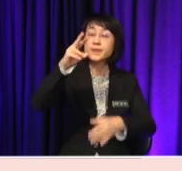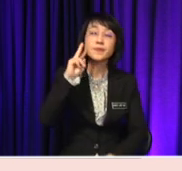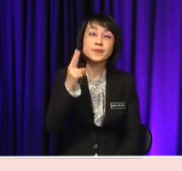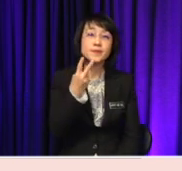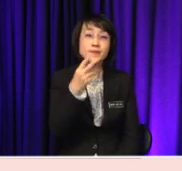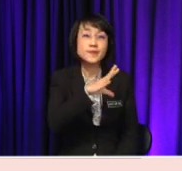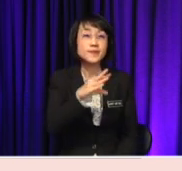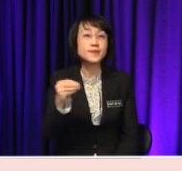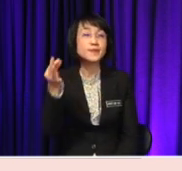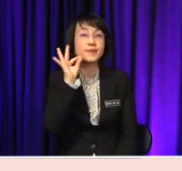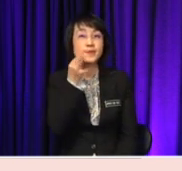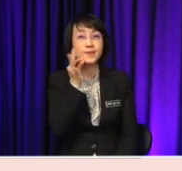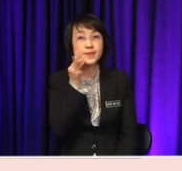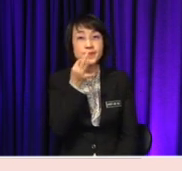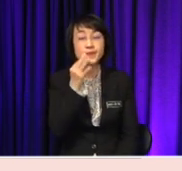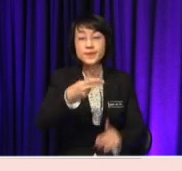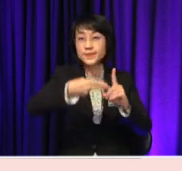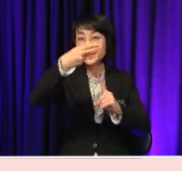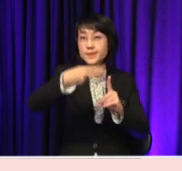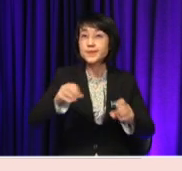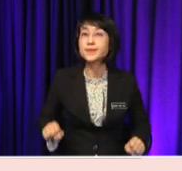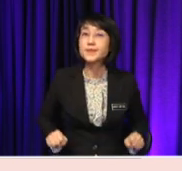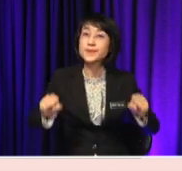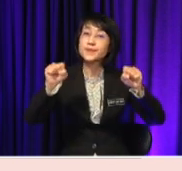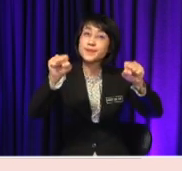buah-buahan berhaul sederhana